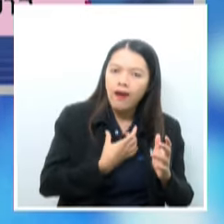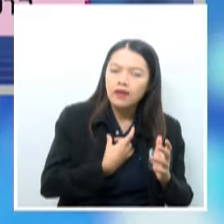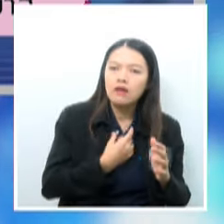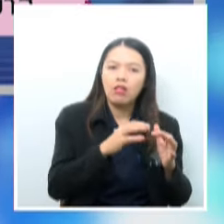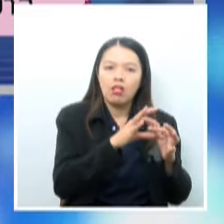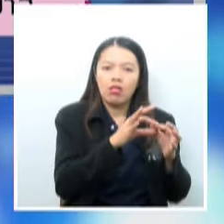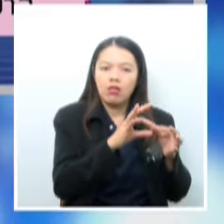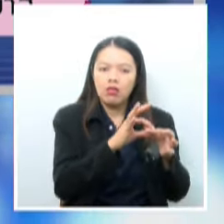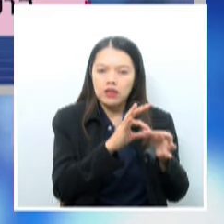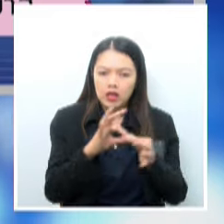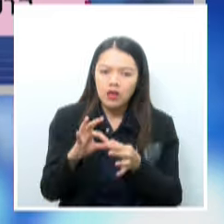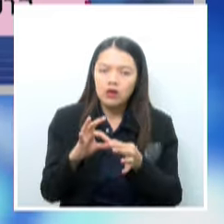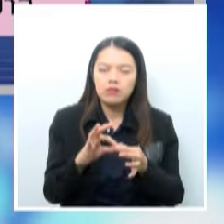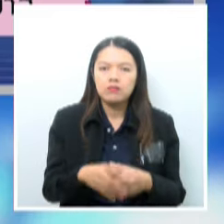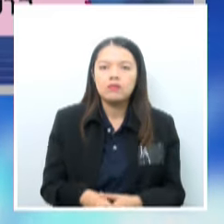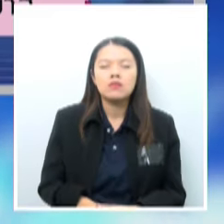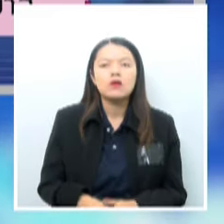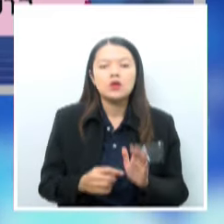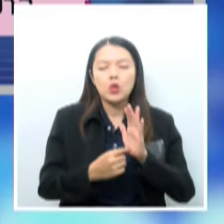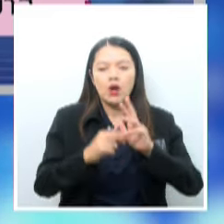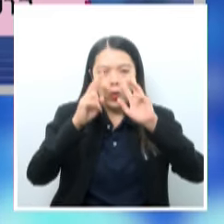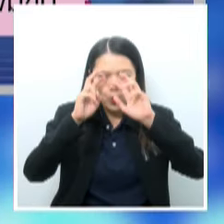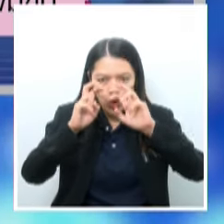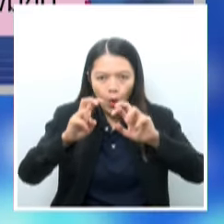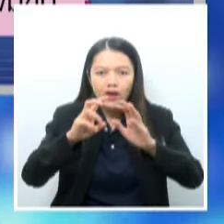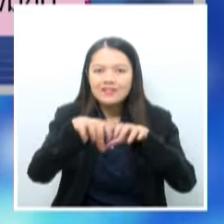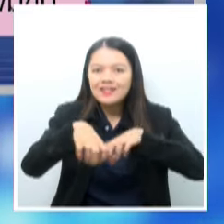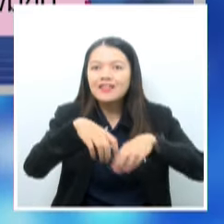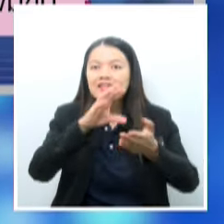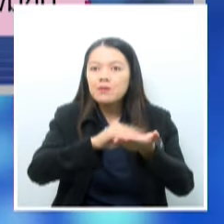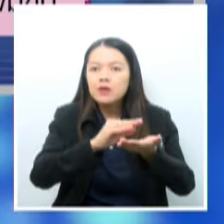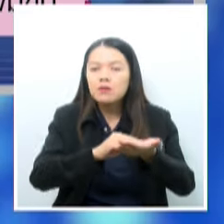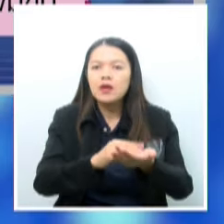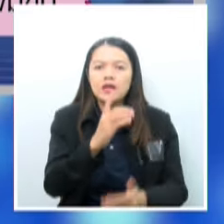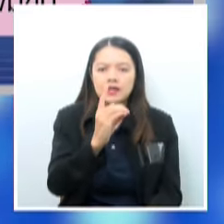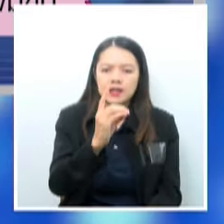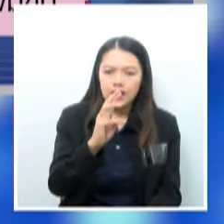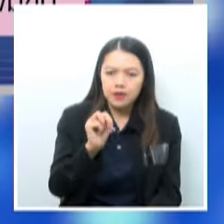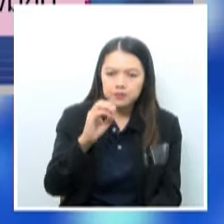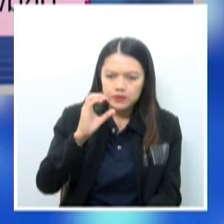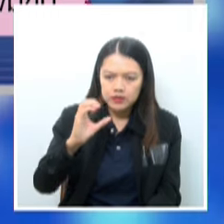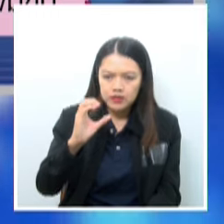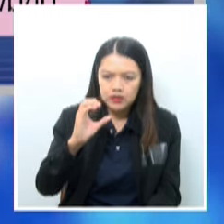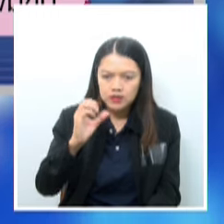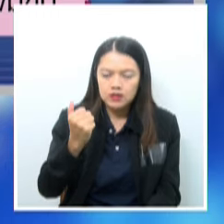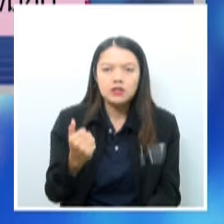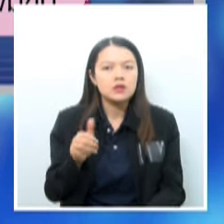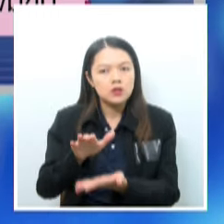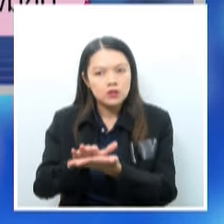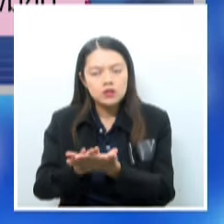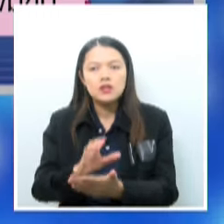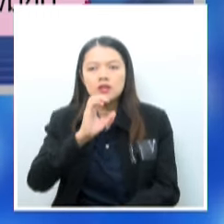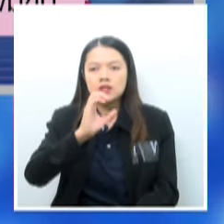ข้อมูลกันเช่นการวิเคราะห์การจัดเก็บข้อมูลนะครับของระบบ DMC ของ Schoolmeet ของ